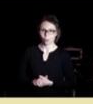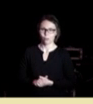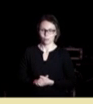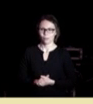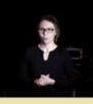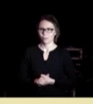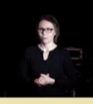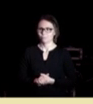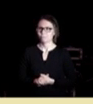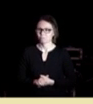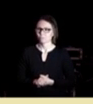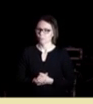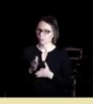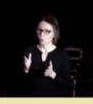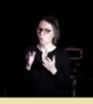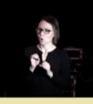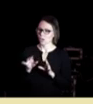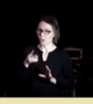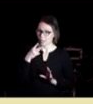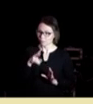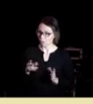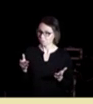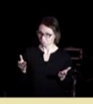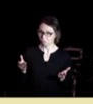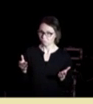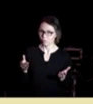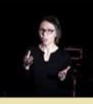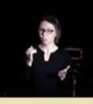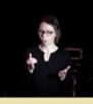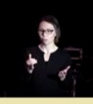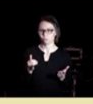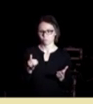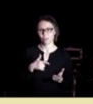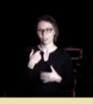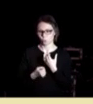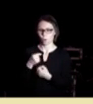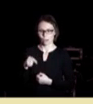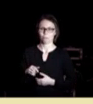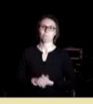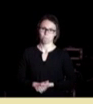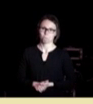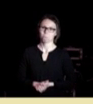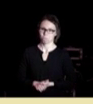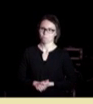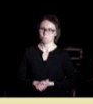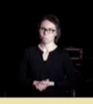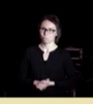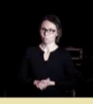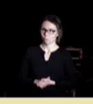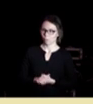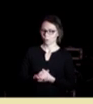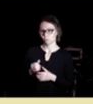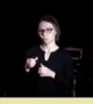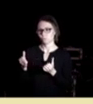ganske korte og klare svaret på det er at det gjør vi. En større